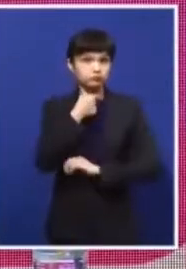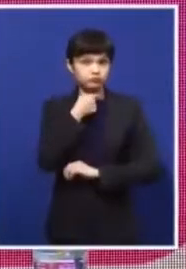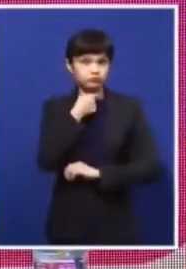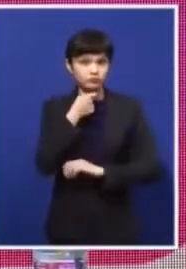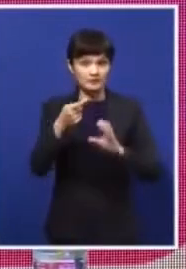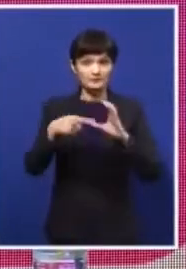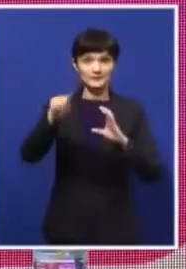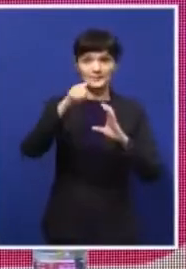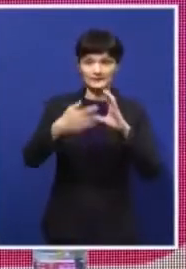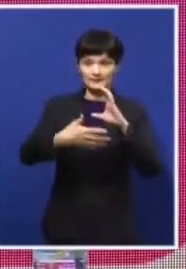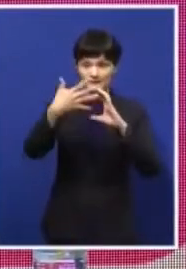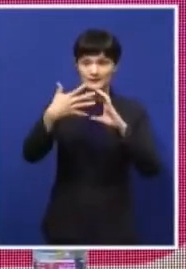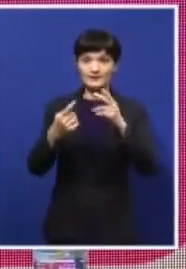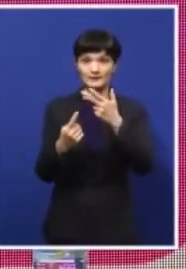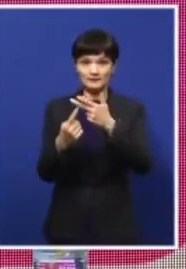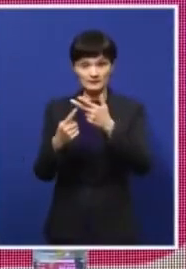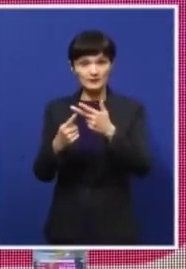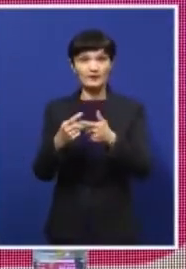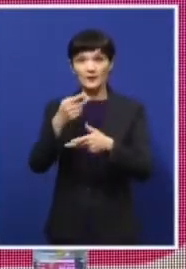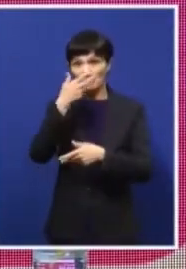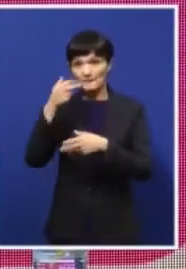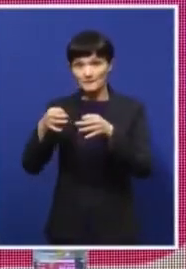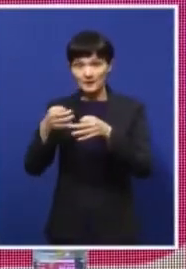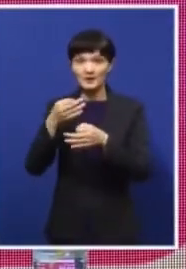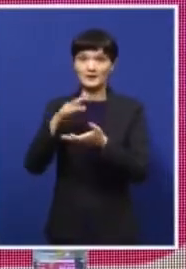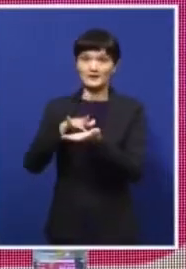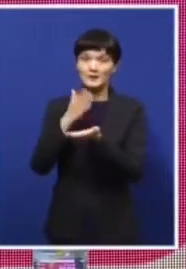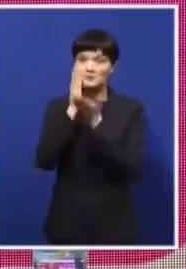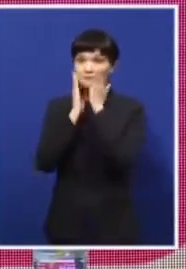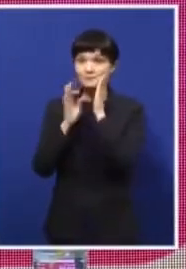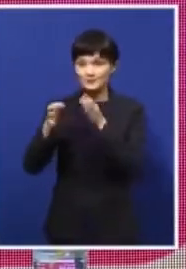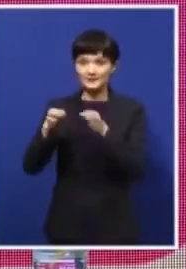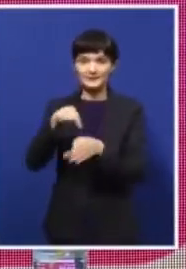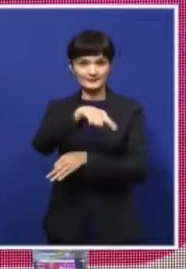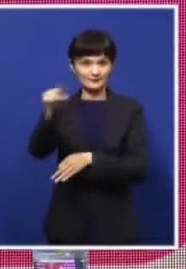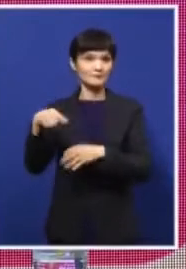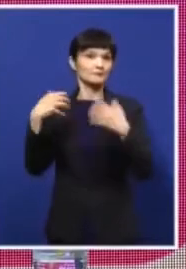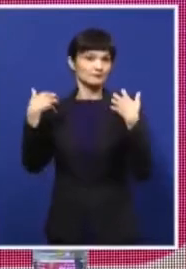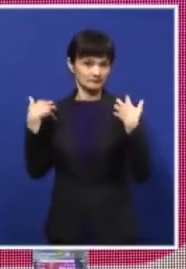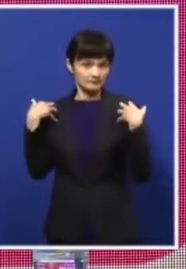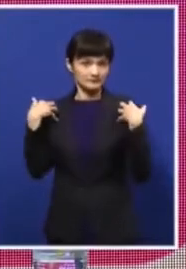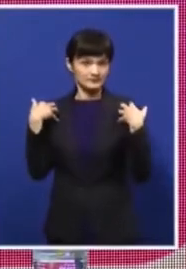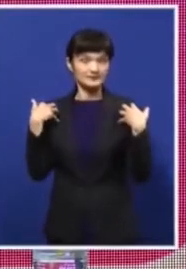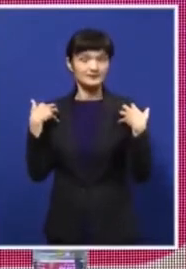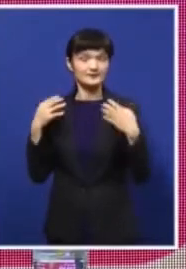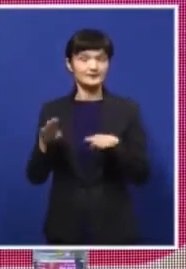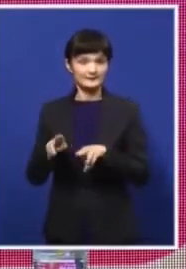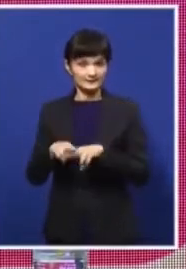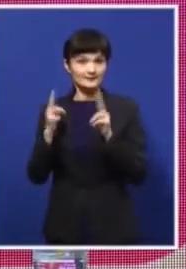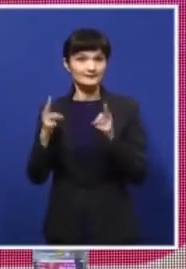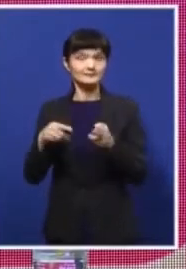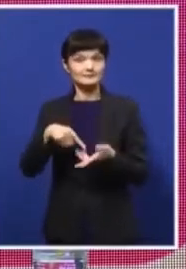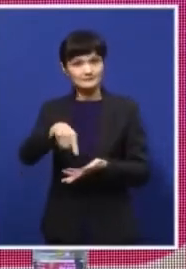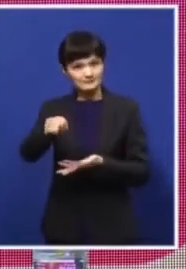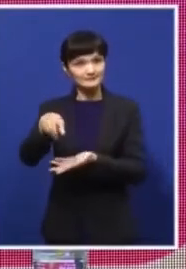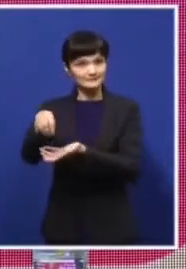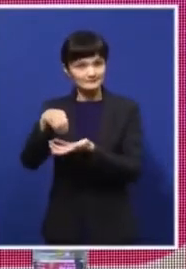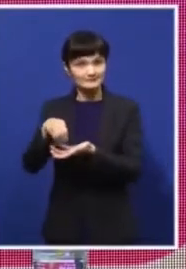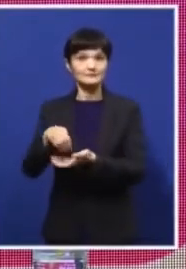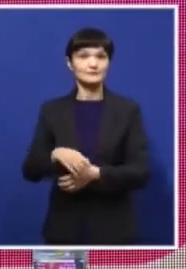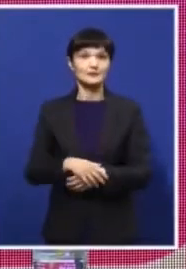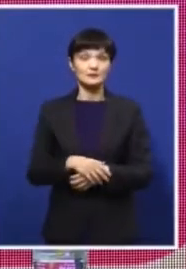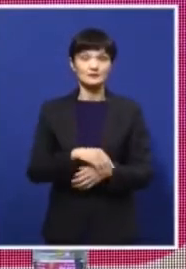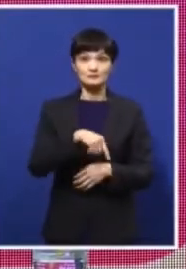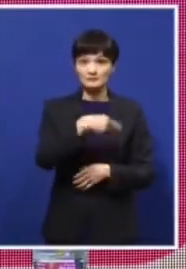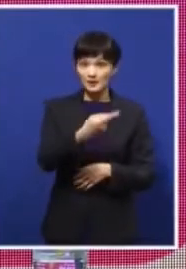的超商超市药妆店来消化，那是到下一波就是9月25到10月1号都